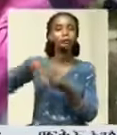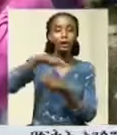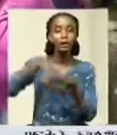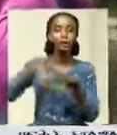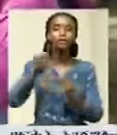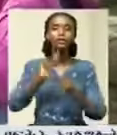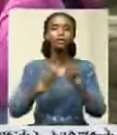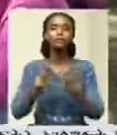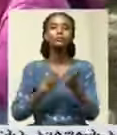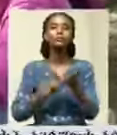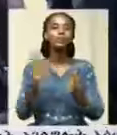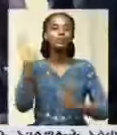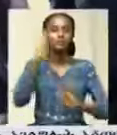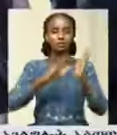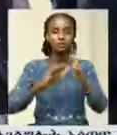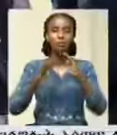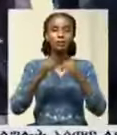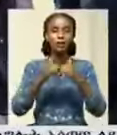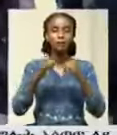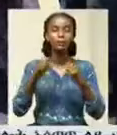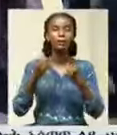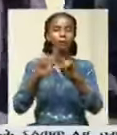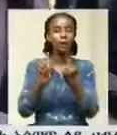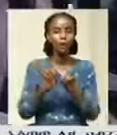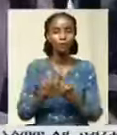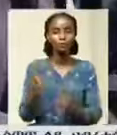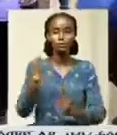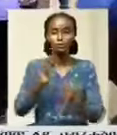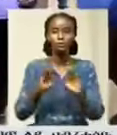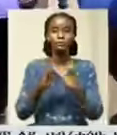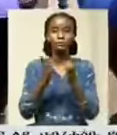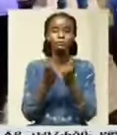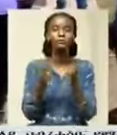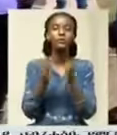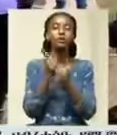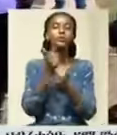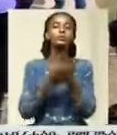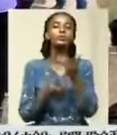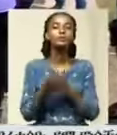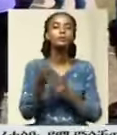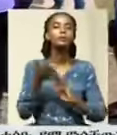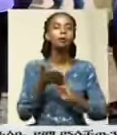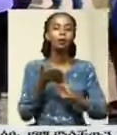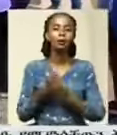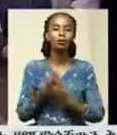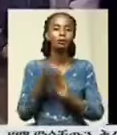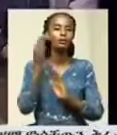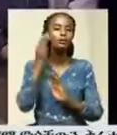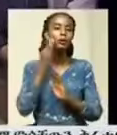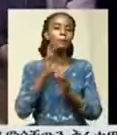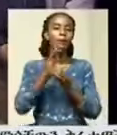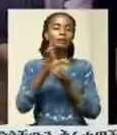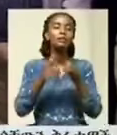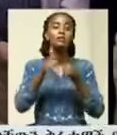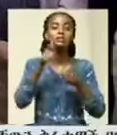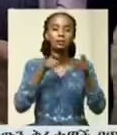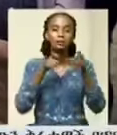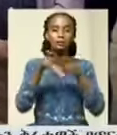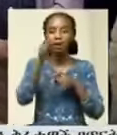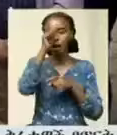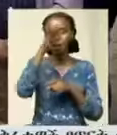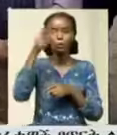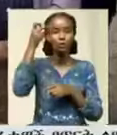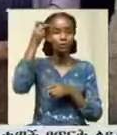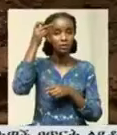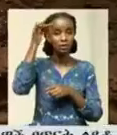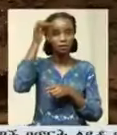ህዝቡ የሚያነሳቸው ችግሮችን ለመለየትም ከተለያዩ የህብረተሰብ ክፍሎች ጋር ውይይቶች ተካሂደዋል። የሲዳማ ክልል ርዕሰ መስተዳድር አቶ ደስታ